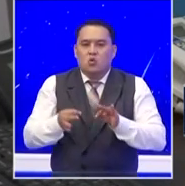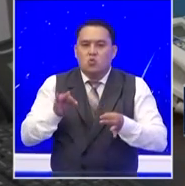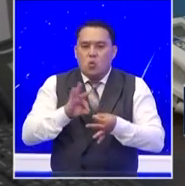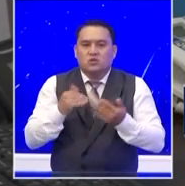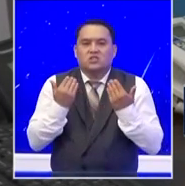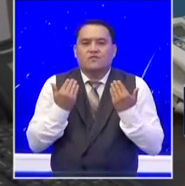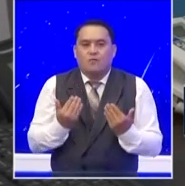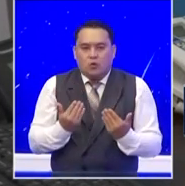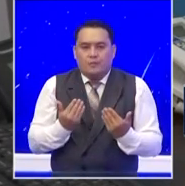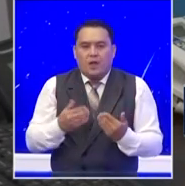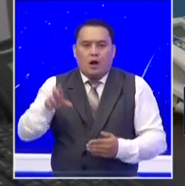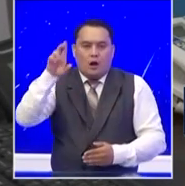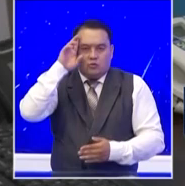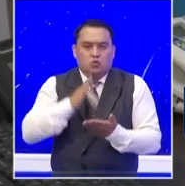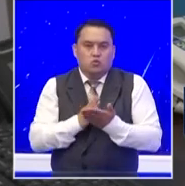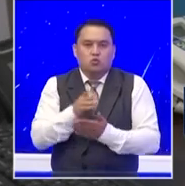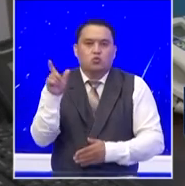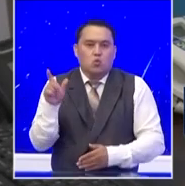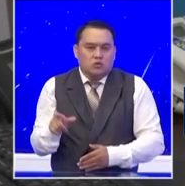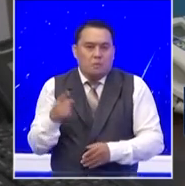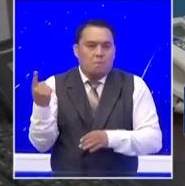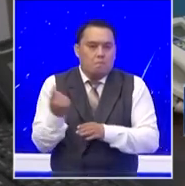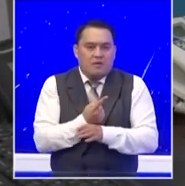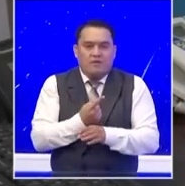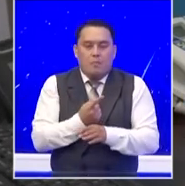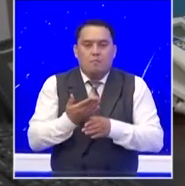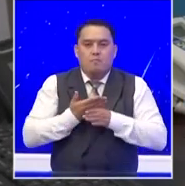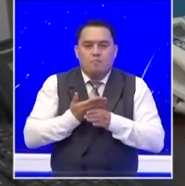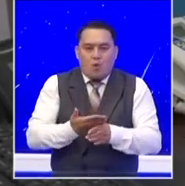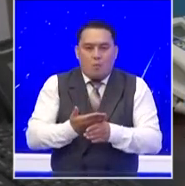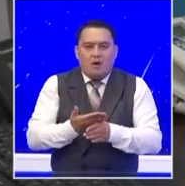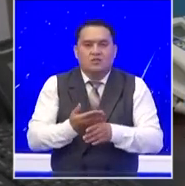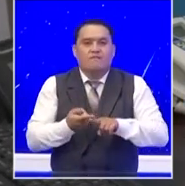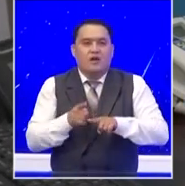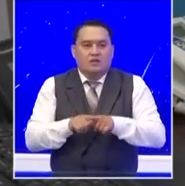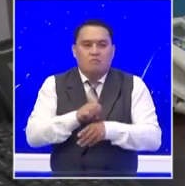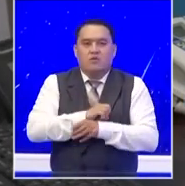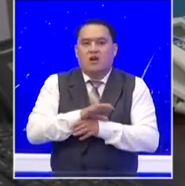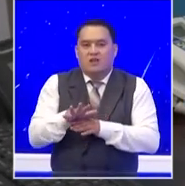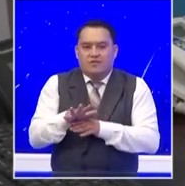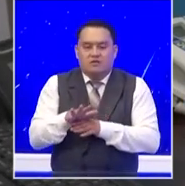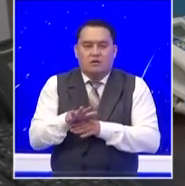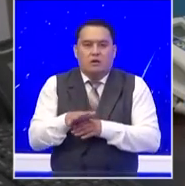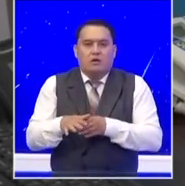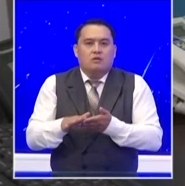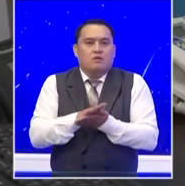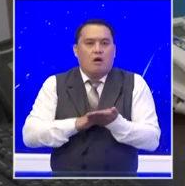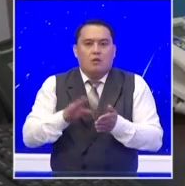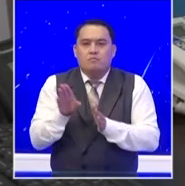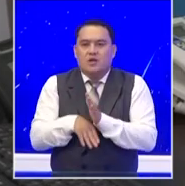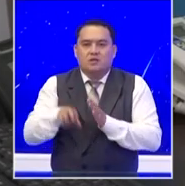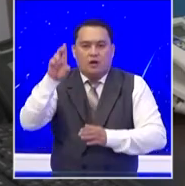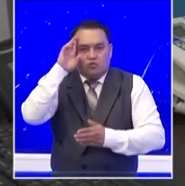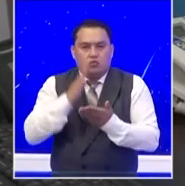на сегодняшний день, государственные служащие все-таки в первых рядах оказываются даже по борьбе с этой пандемией. Никакое государство без